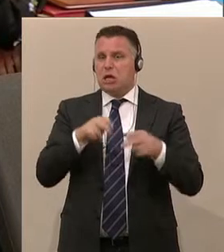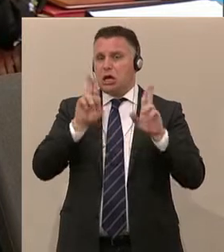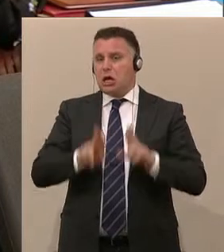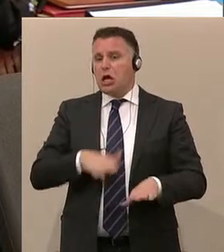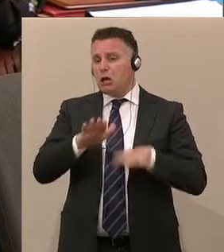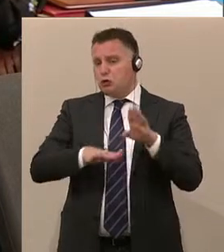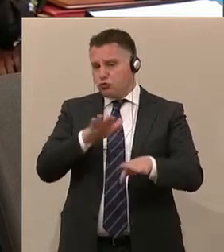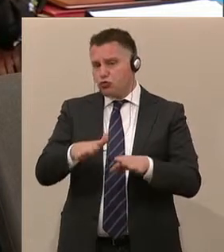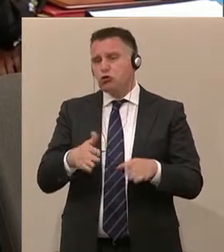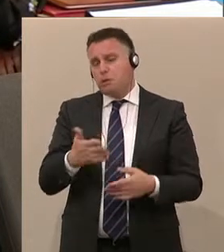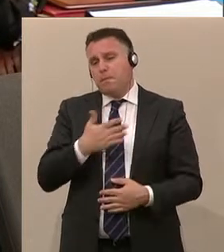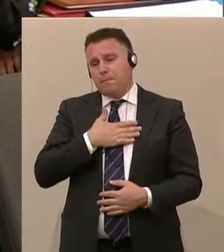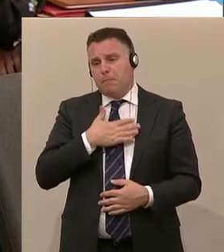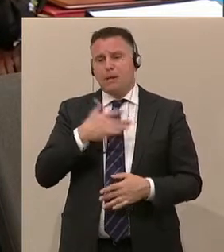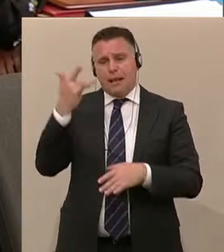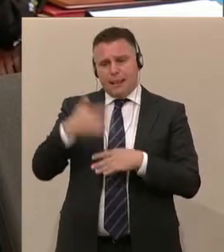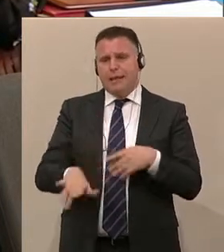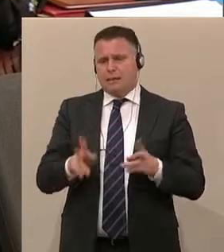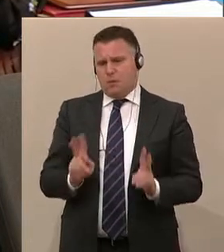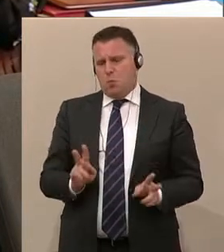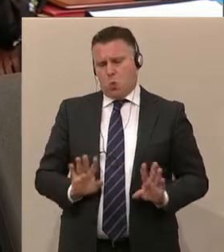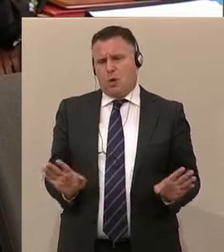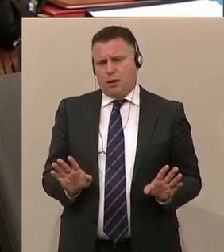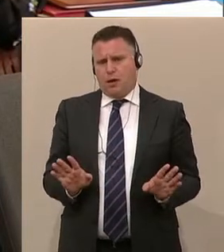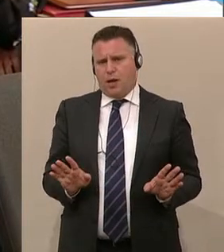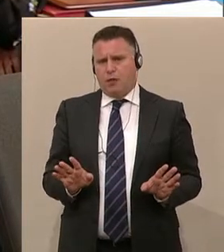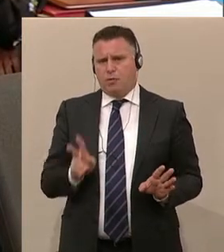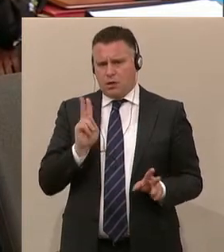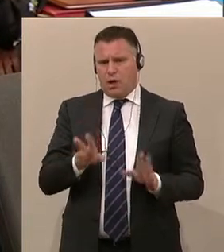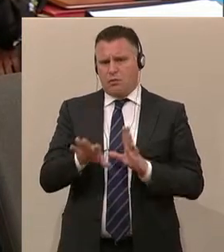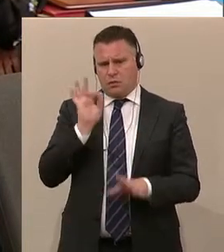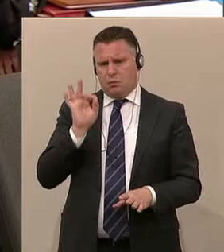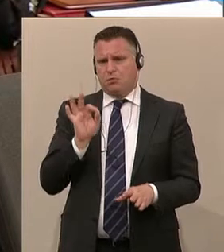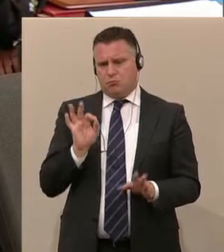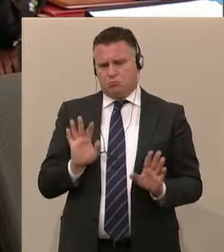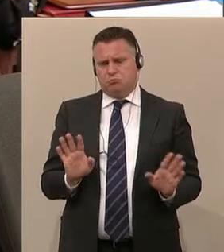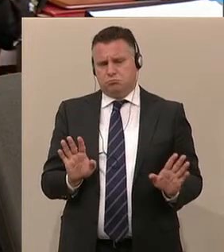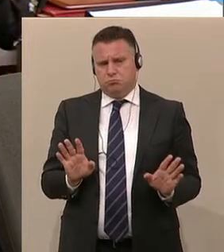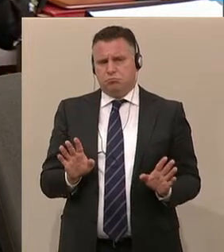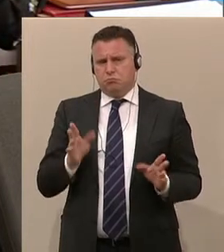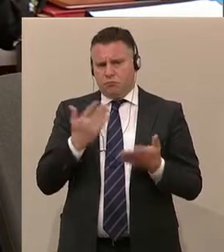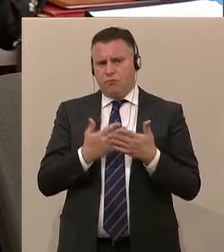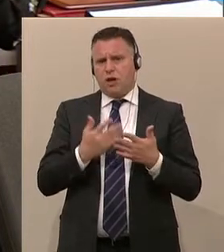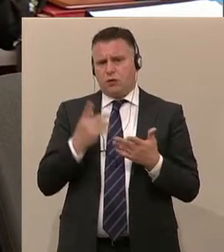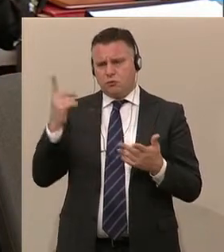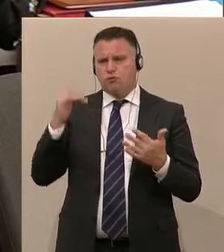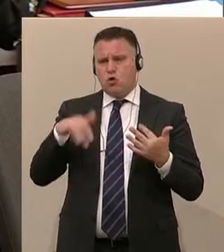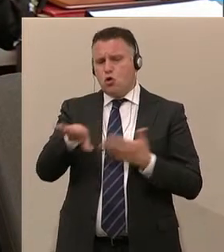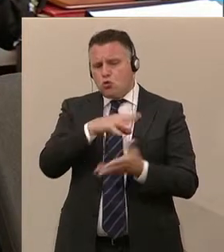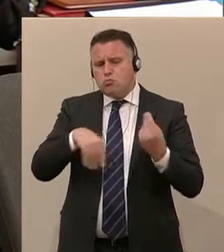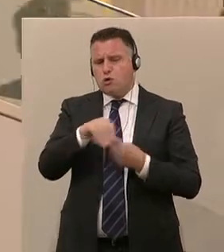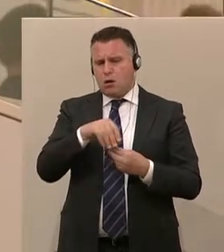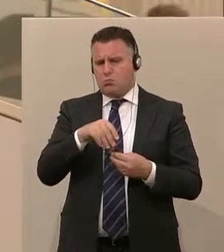Schritte sind aus meiner Sicht die allerletzte Möglichkeit, die man wählen sollte, um einen den Anforderungen des UNESCO-Welterbeskonformen Umgang